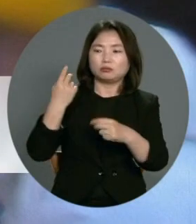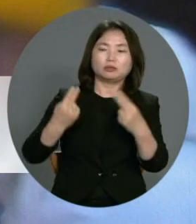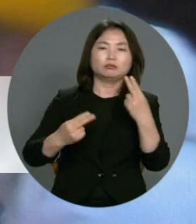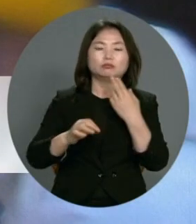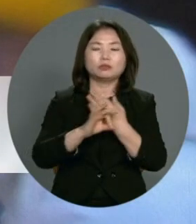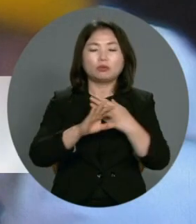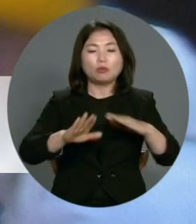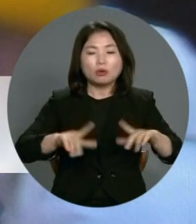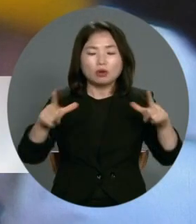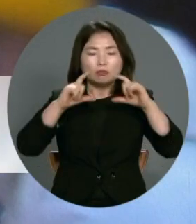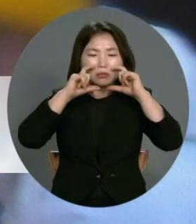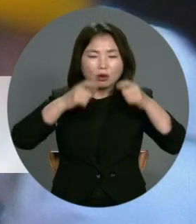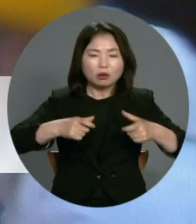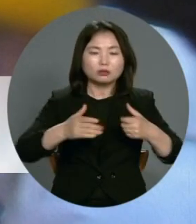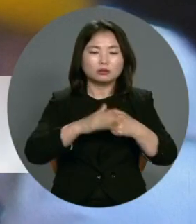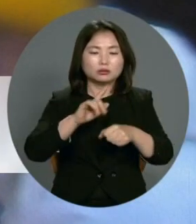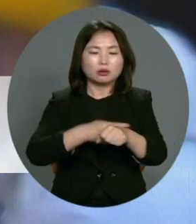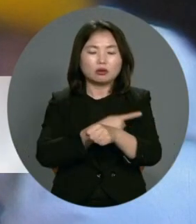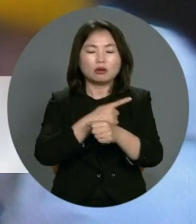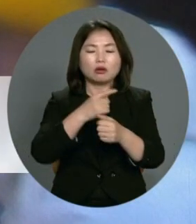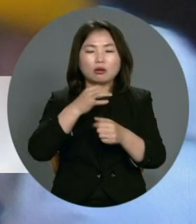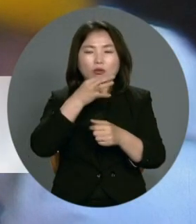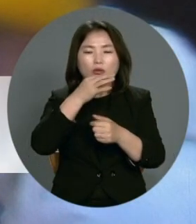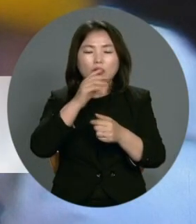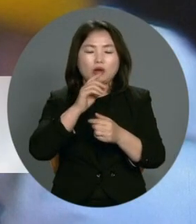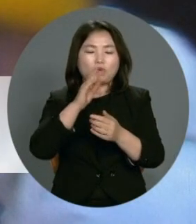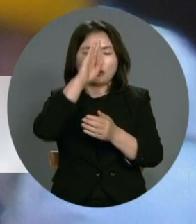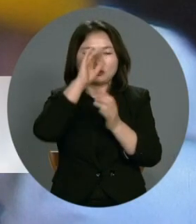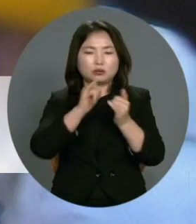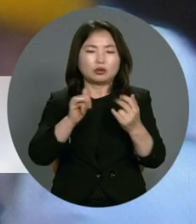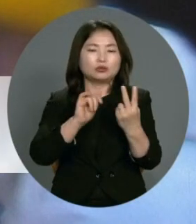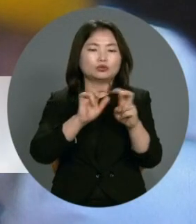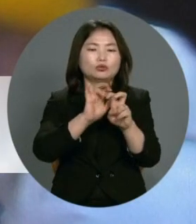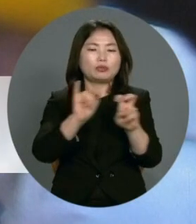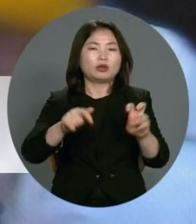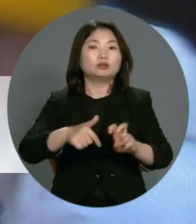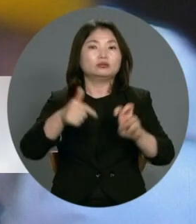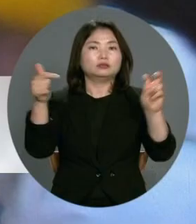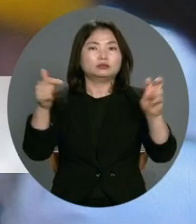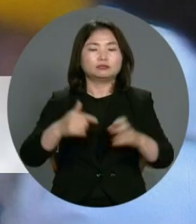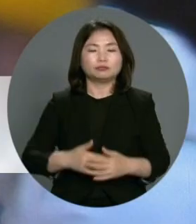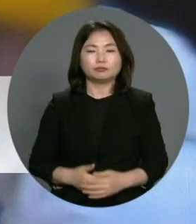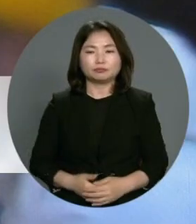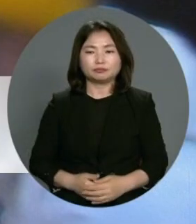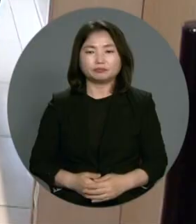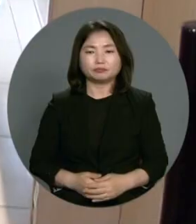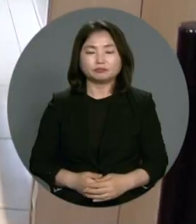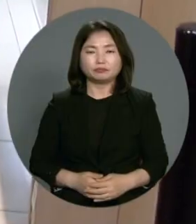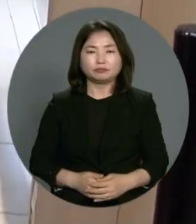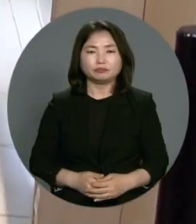비교하면 호흡기 환자가 20배 가까이 늘어났습니다. 보도에 손흥민 기자입니다.